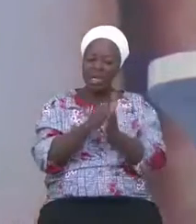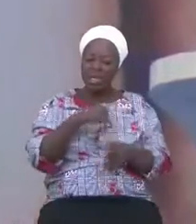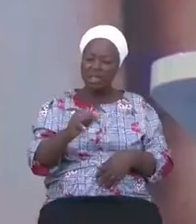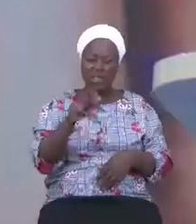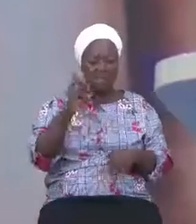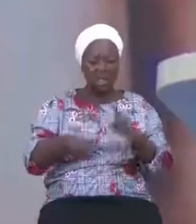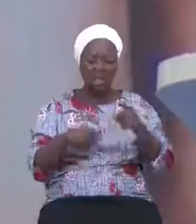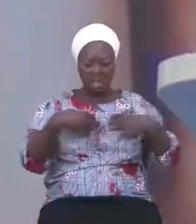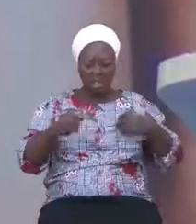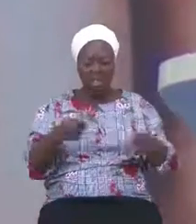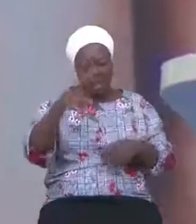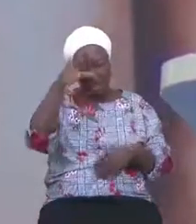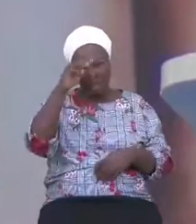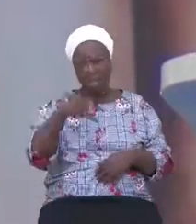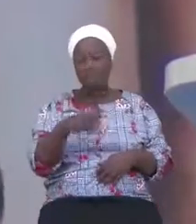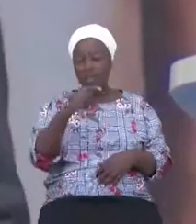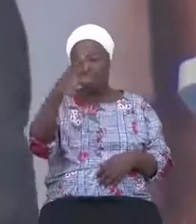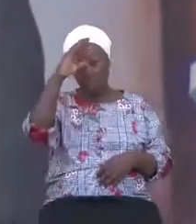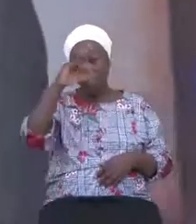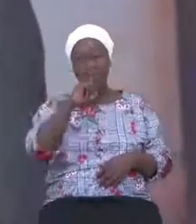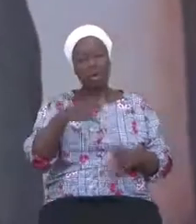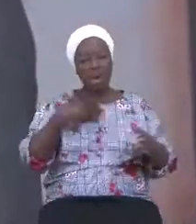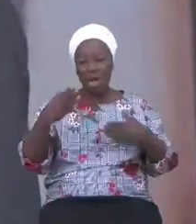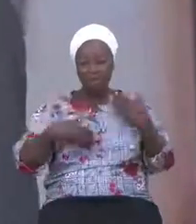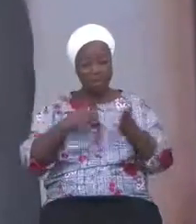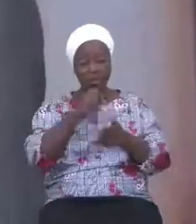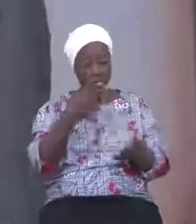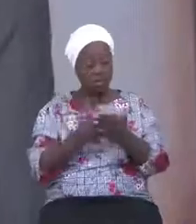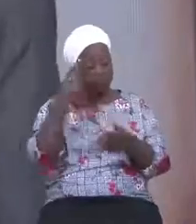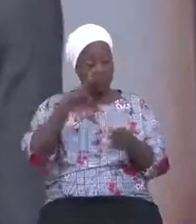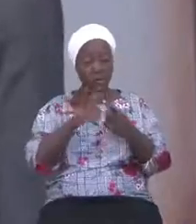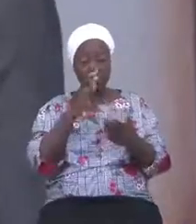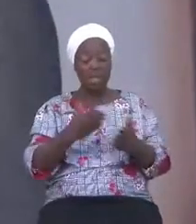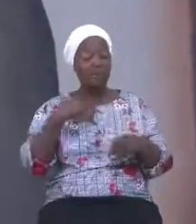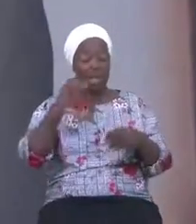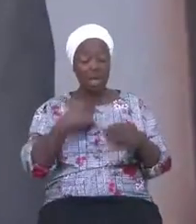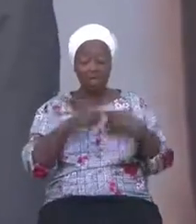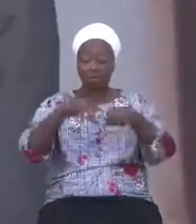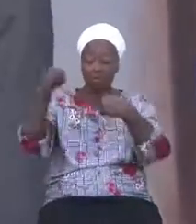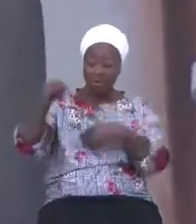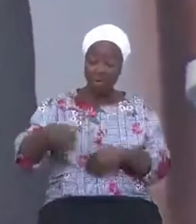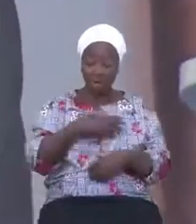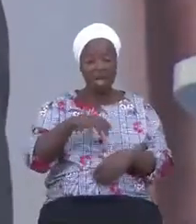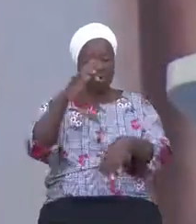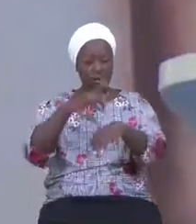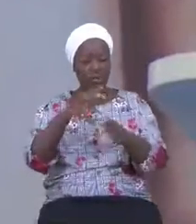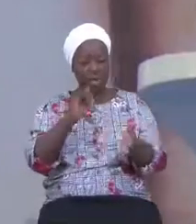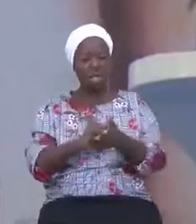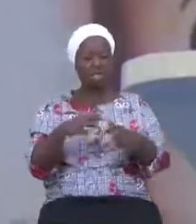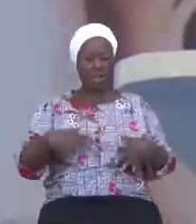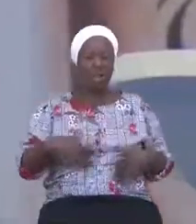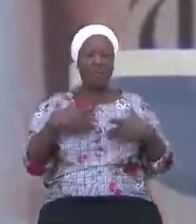le guérir. L'homme est attristé. Il n'est pas bon que vous soyez là. Nous devons descendre et toucher cette ville-là.